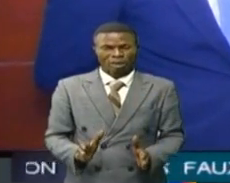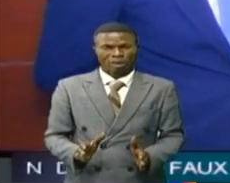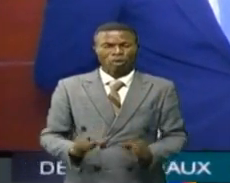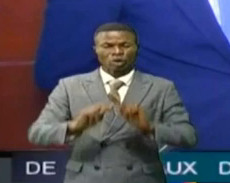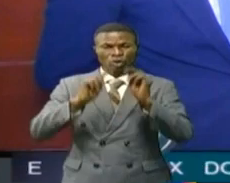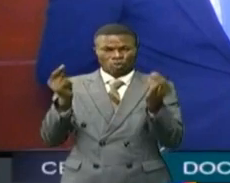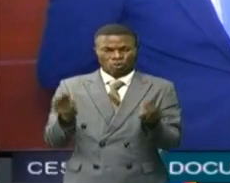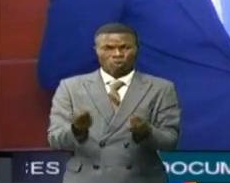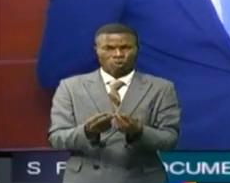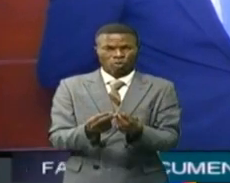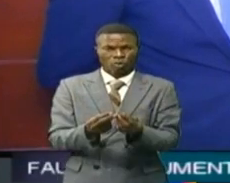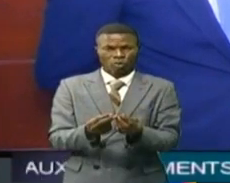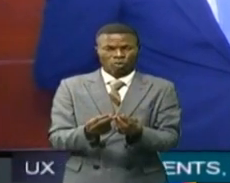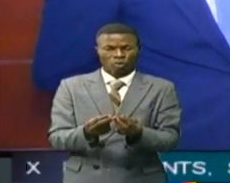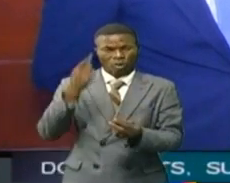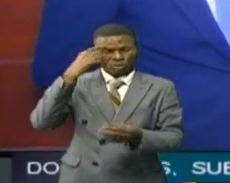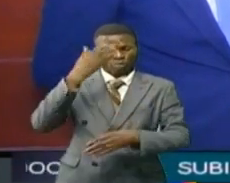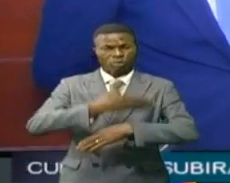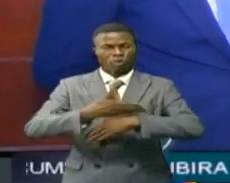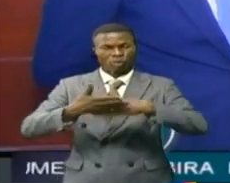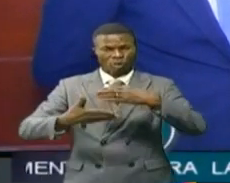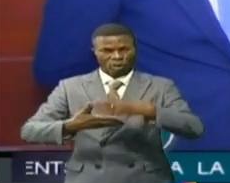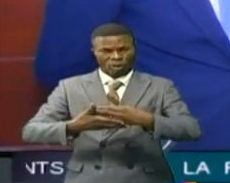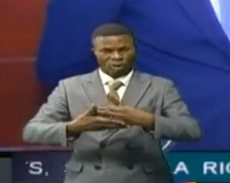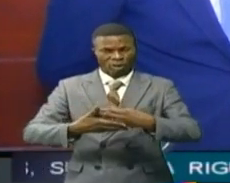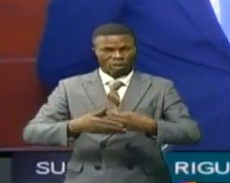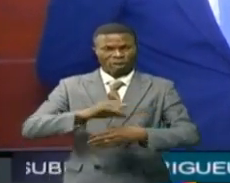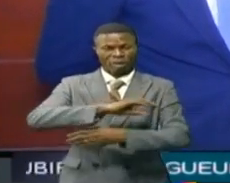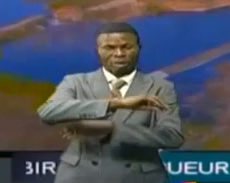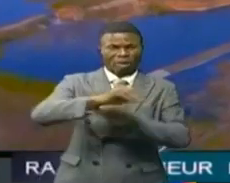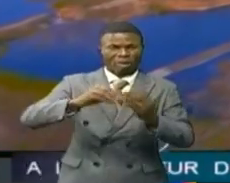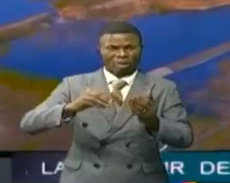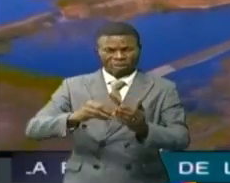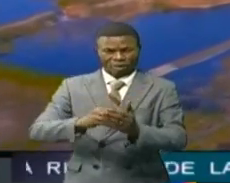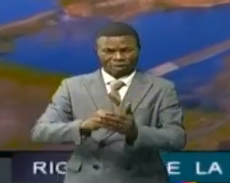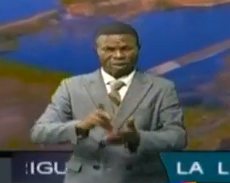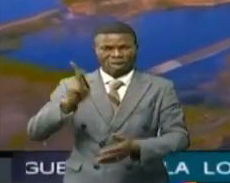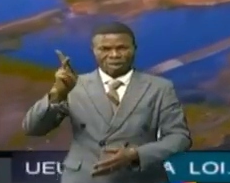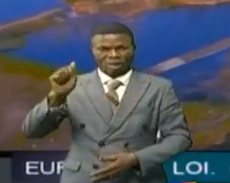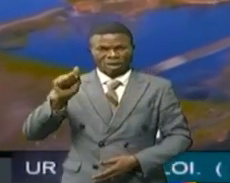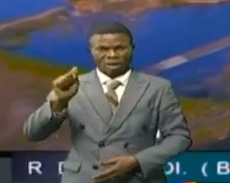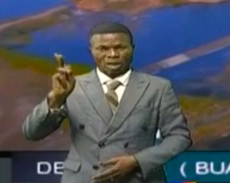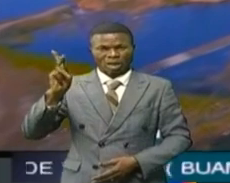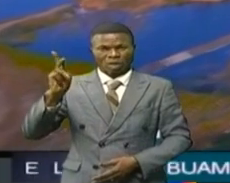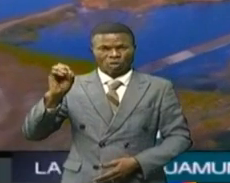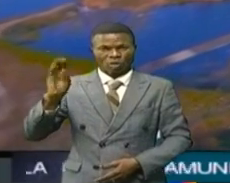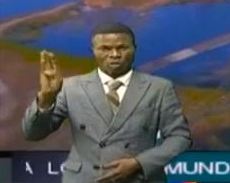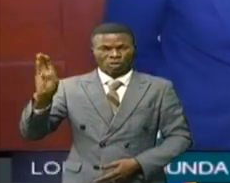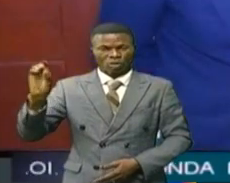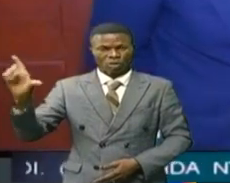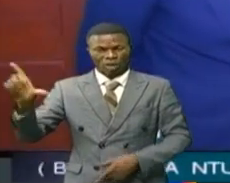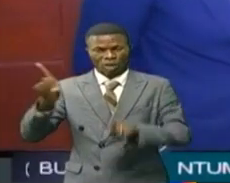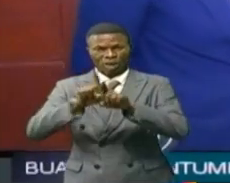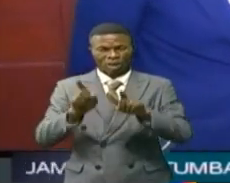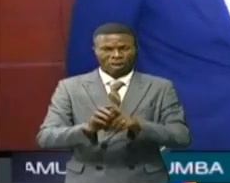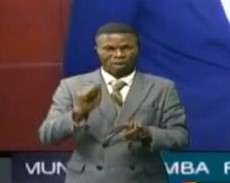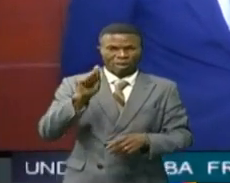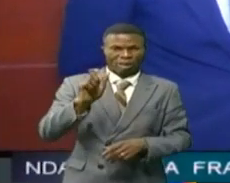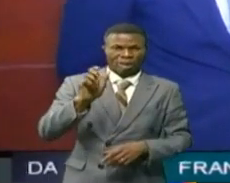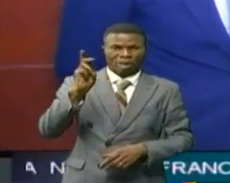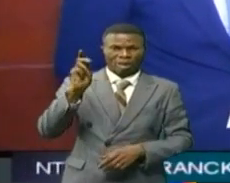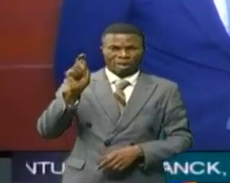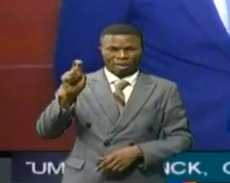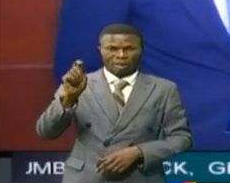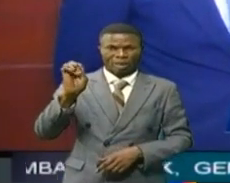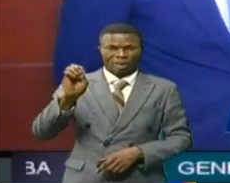cellule de gestion de la construction des centrales de Kakubola et de Katende. Il a donné les grandes orientations et m'a